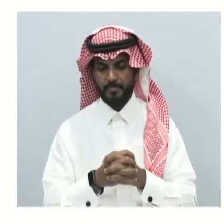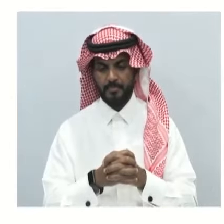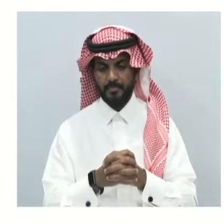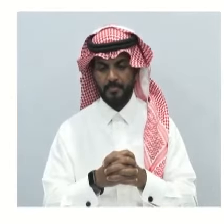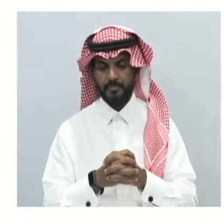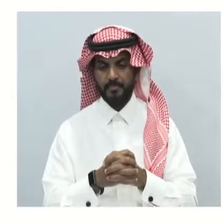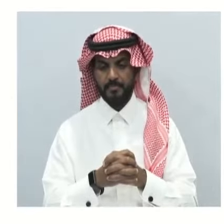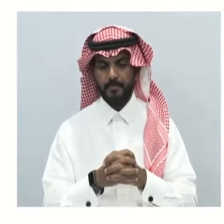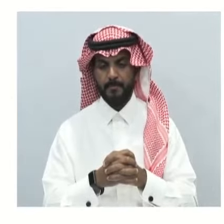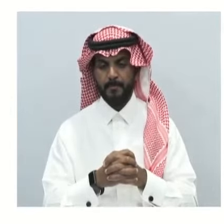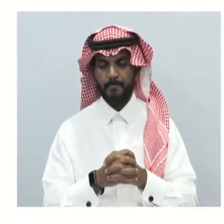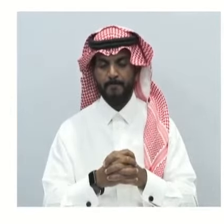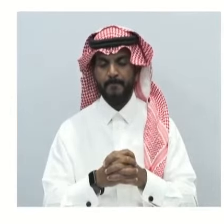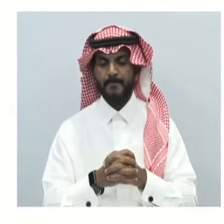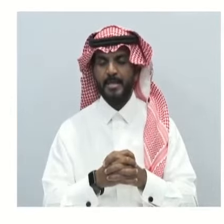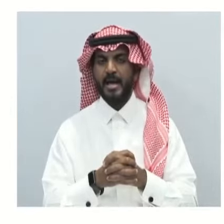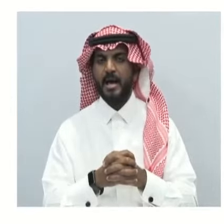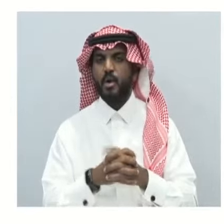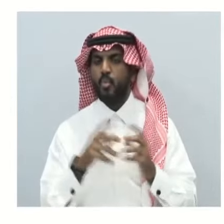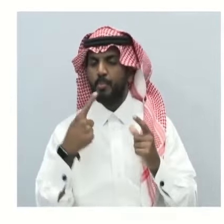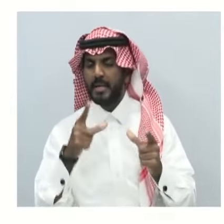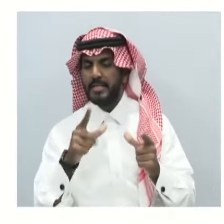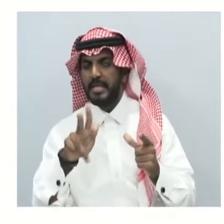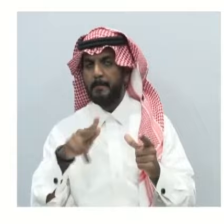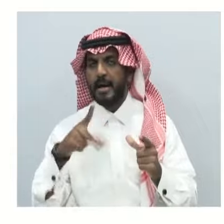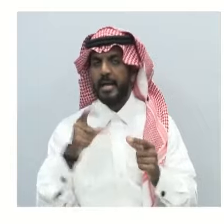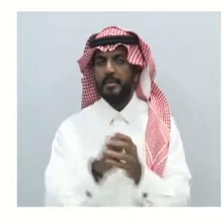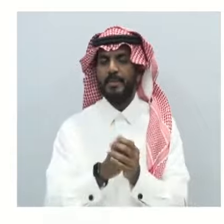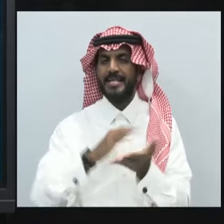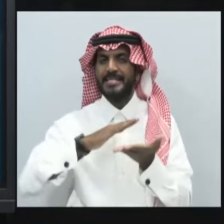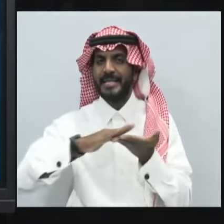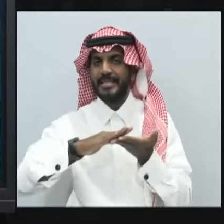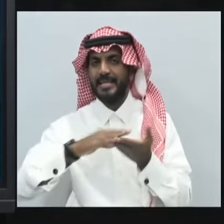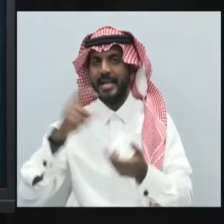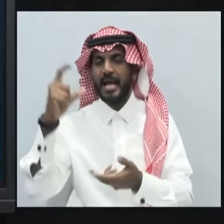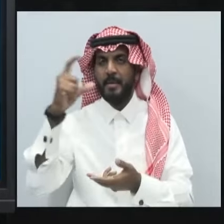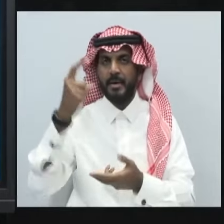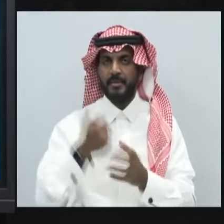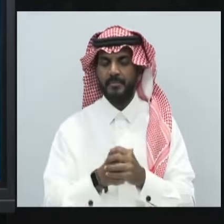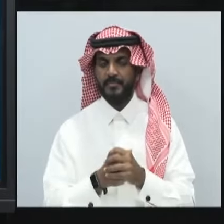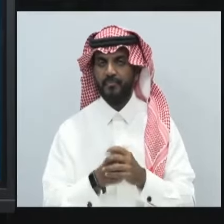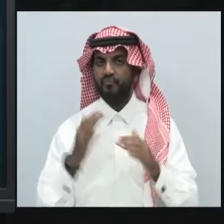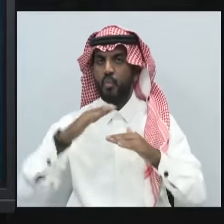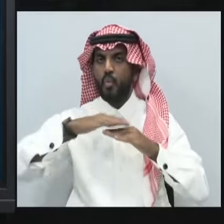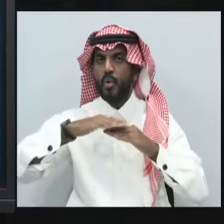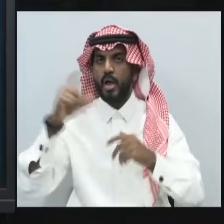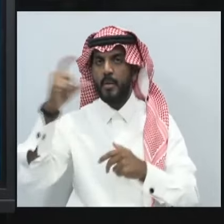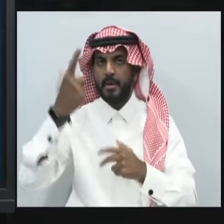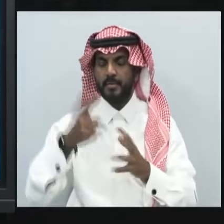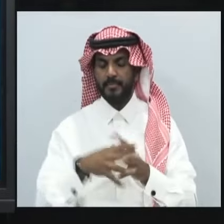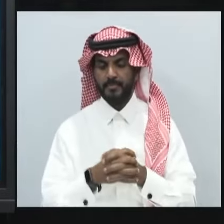طالبه تحدثنا عن ابرز المعالم الموجوده على سطح القمر ما هي ابرز تلك المعالم